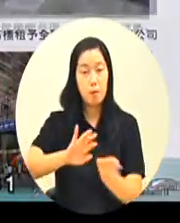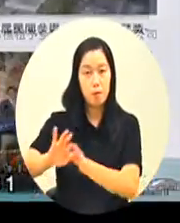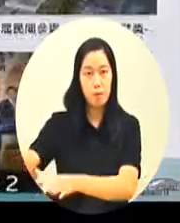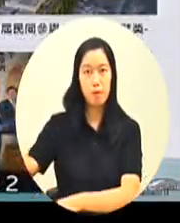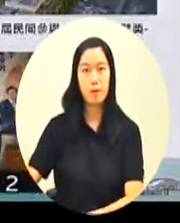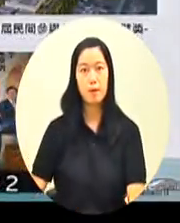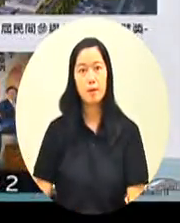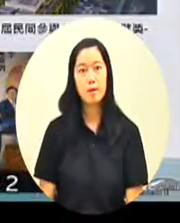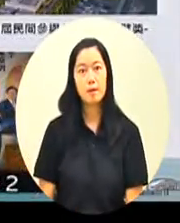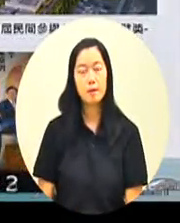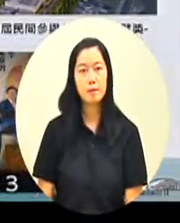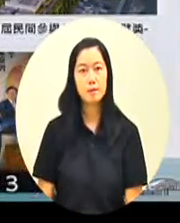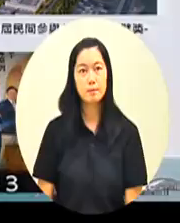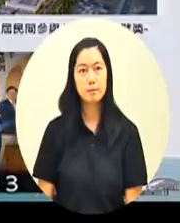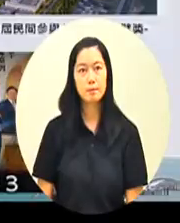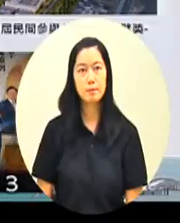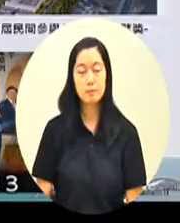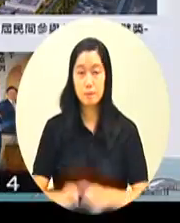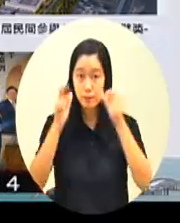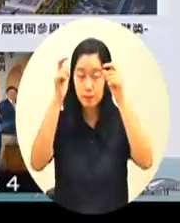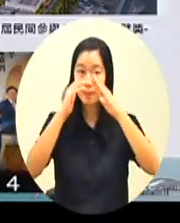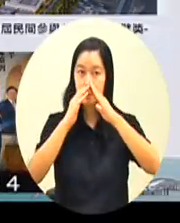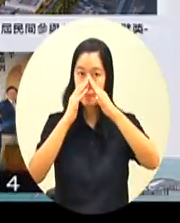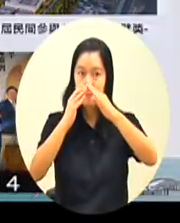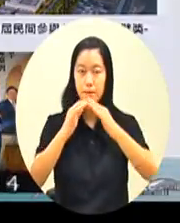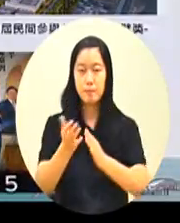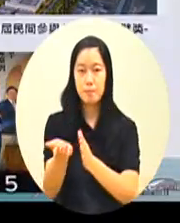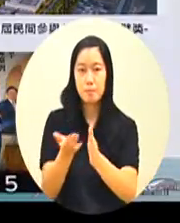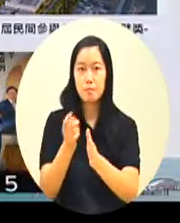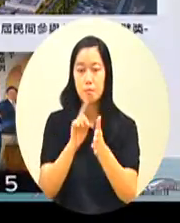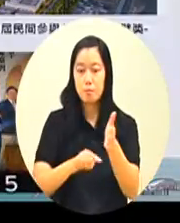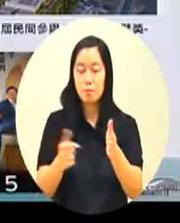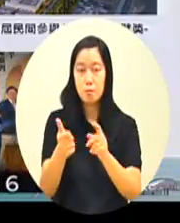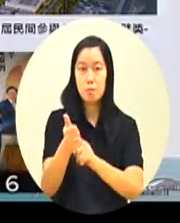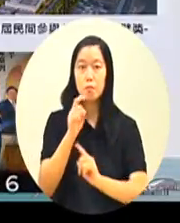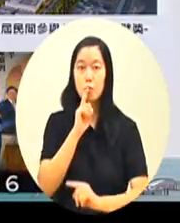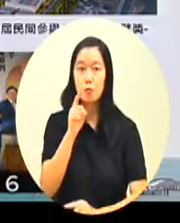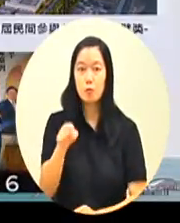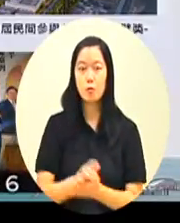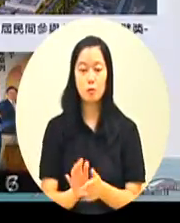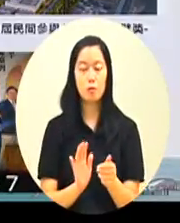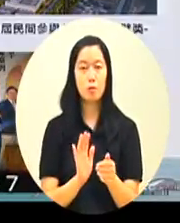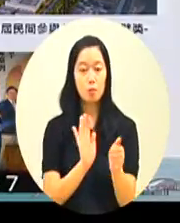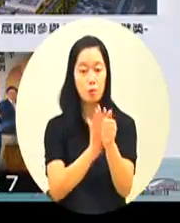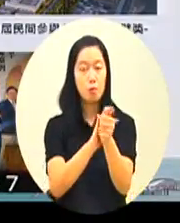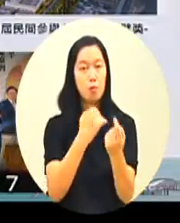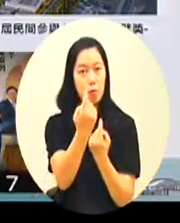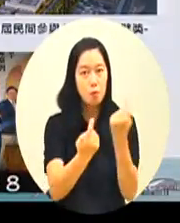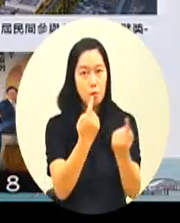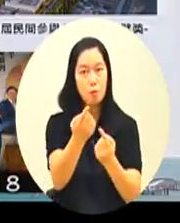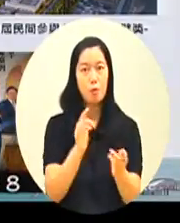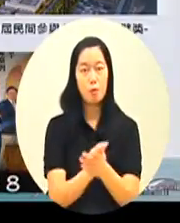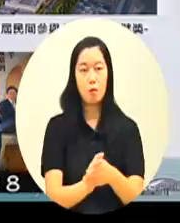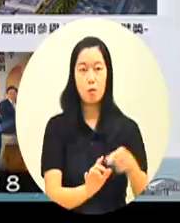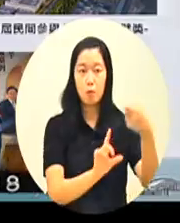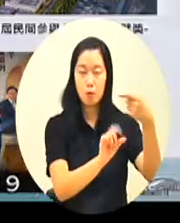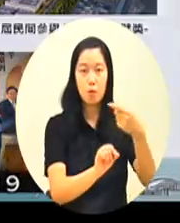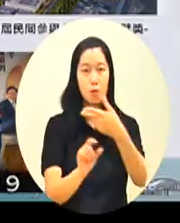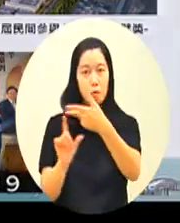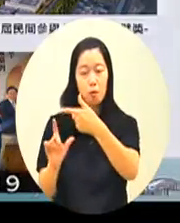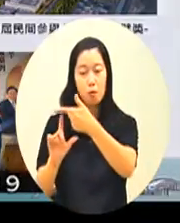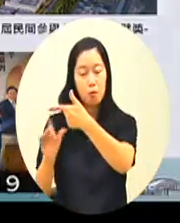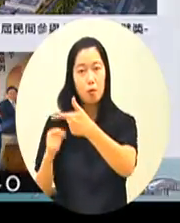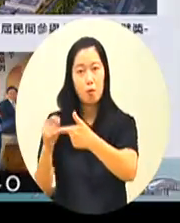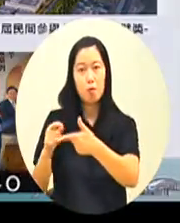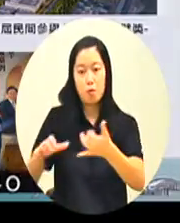一页，高雄市的那个刚才简局长报告到，高雄市的畜餐在上一个年度是全国第一名了哈。那